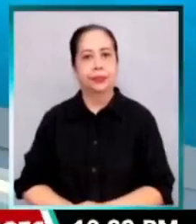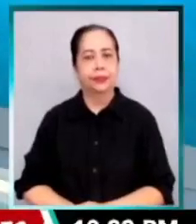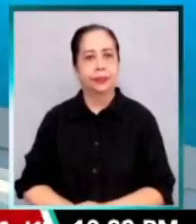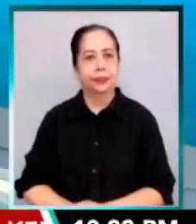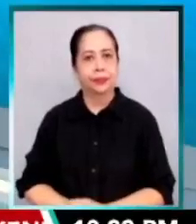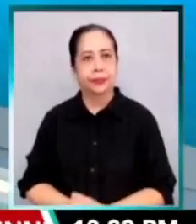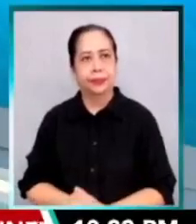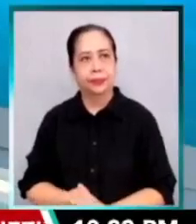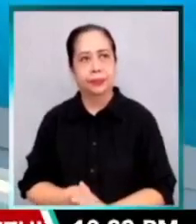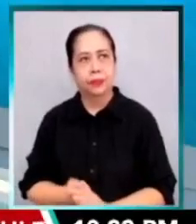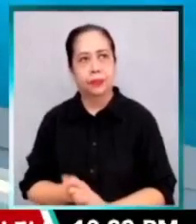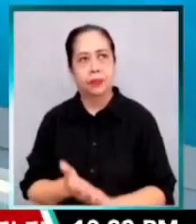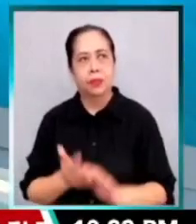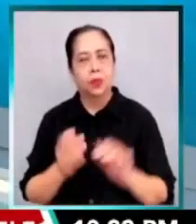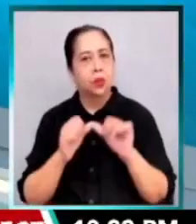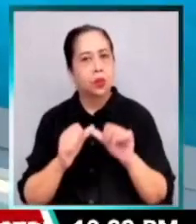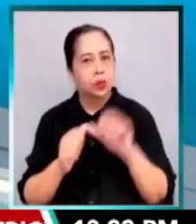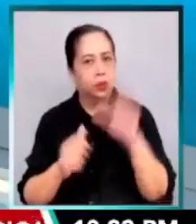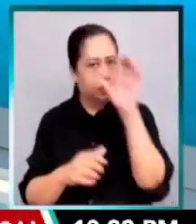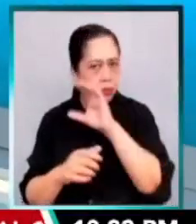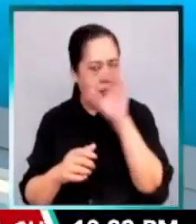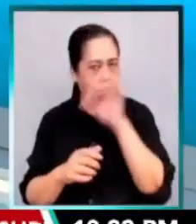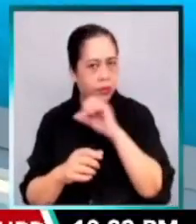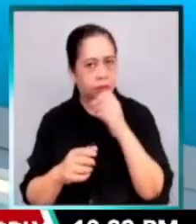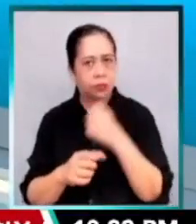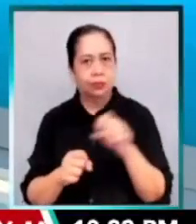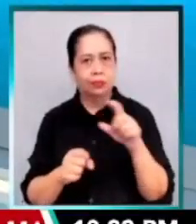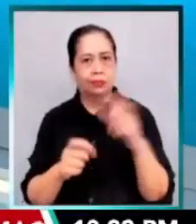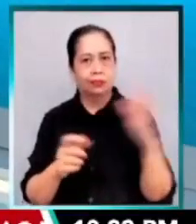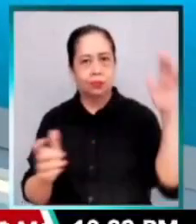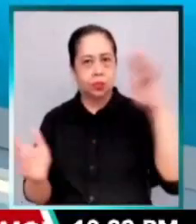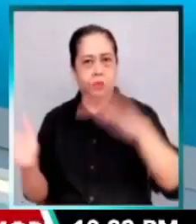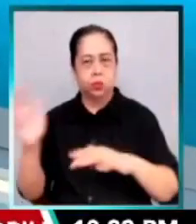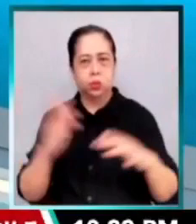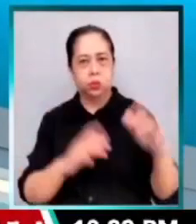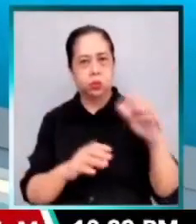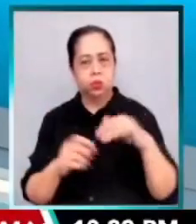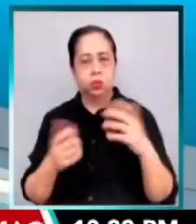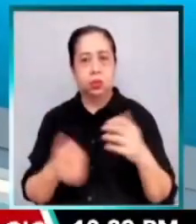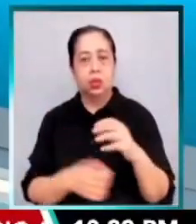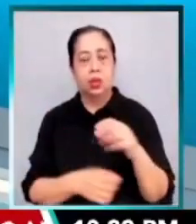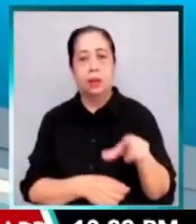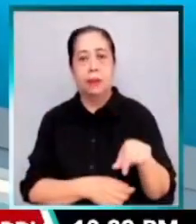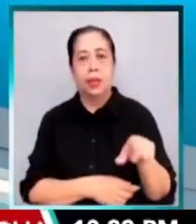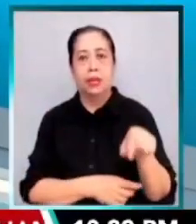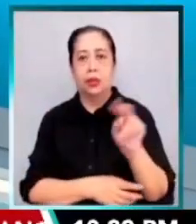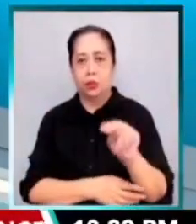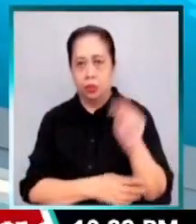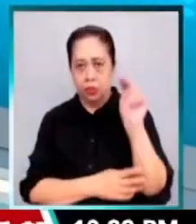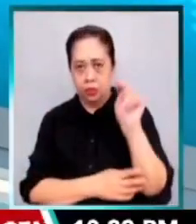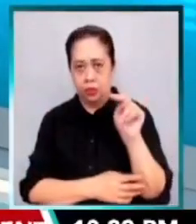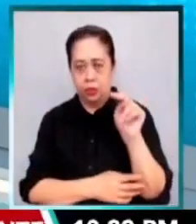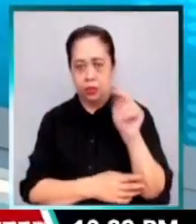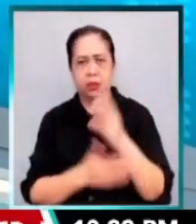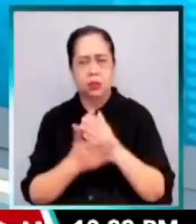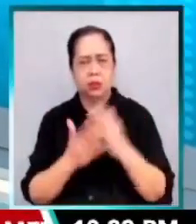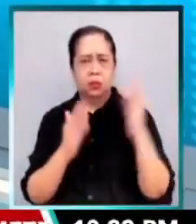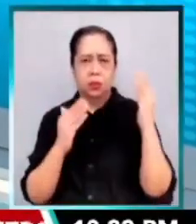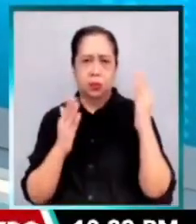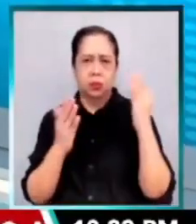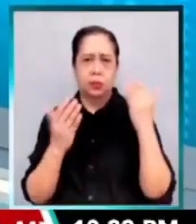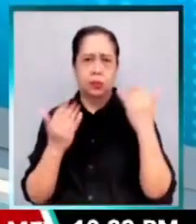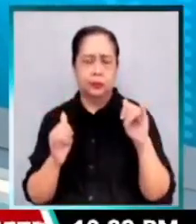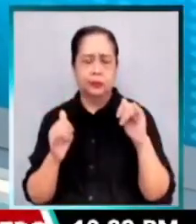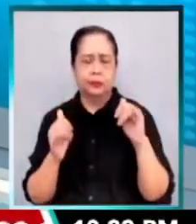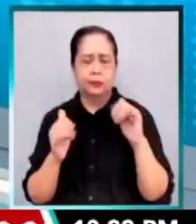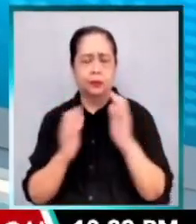Sa patuloy na search and retrieval sa mga natabunan ng guho sa Maguindanao del Norte, may ilang umaasa pa rin sa milagro. Ang